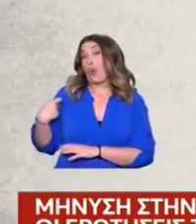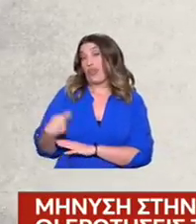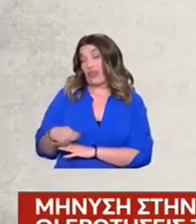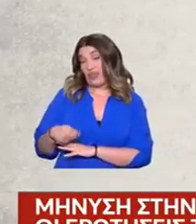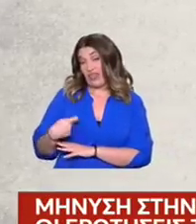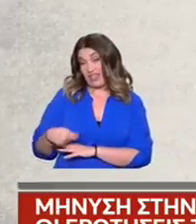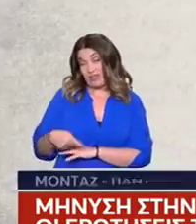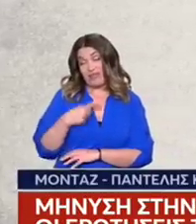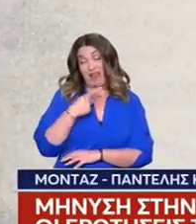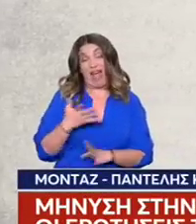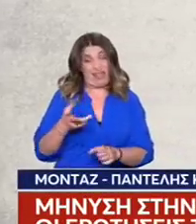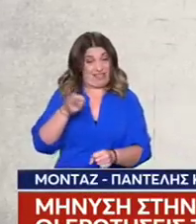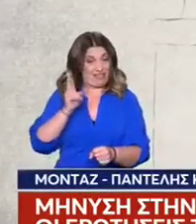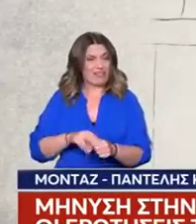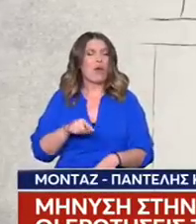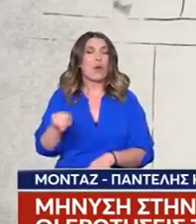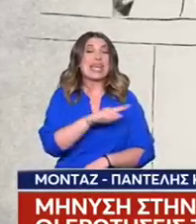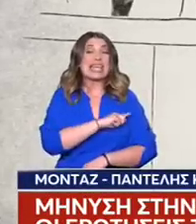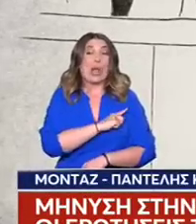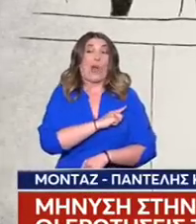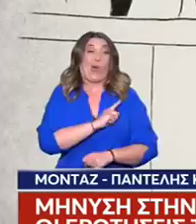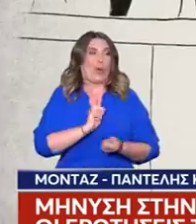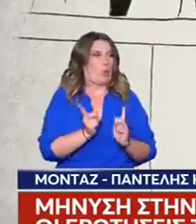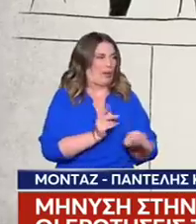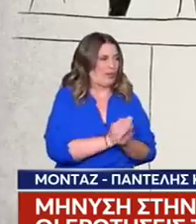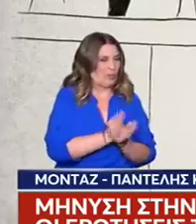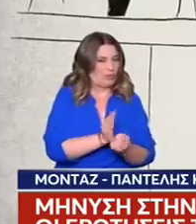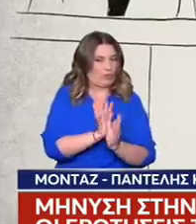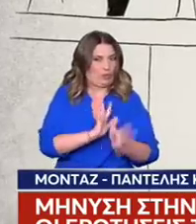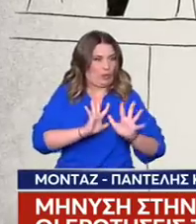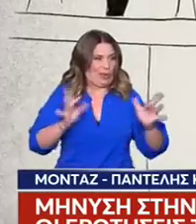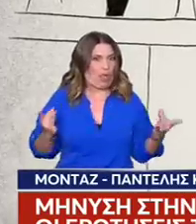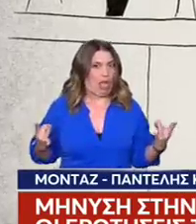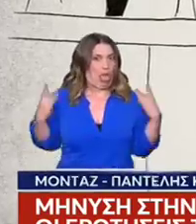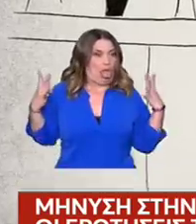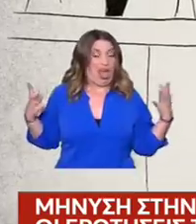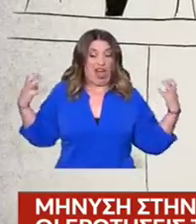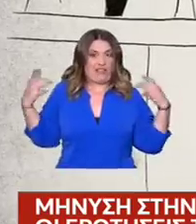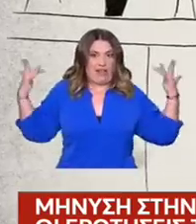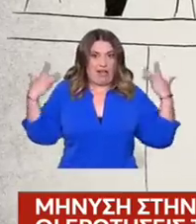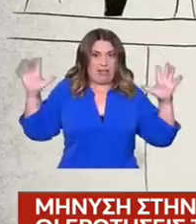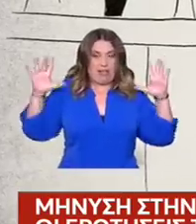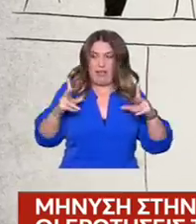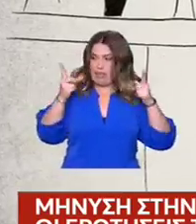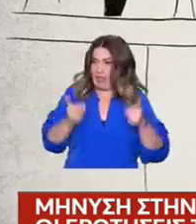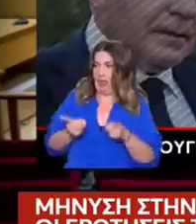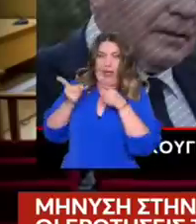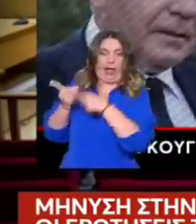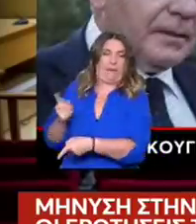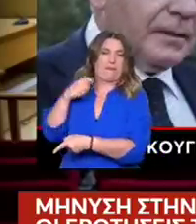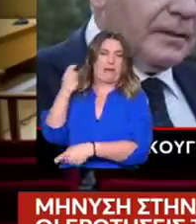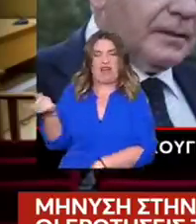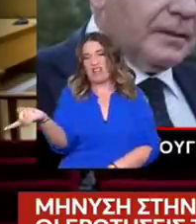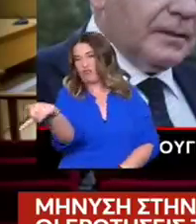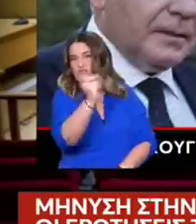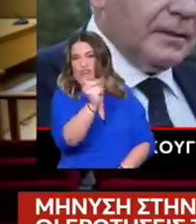ένα σχέδιο από γιατρούς στην Πάτρα, με στόχο, όπως έχει αναφέρει, να συσκοτιστούν οι δικές τους ευθύνες και να πέσει όλο το βάρος στην πελάτησά του. Δεν